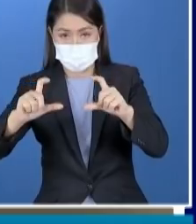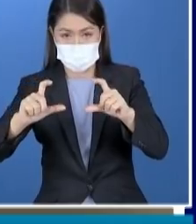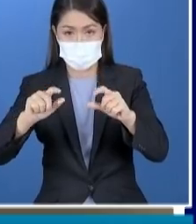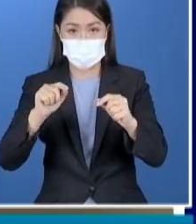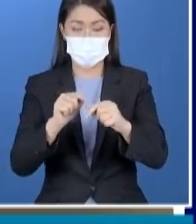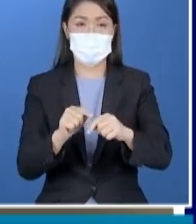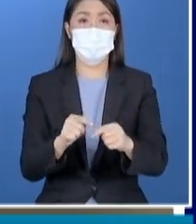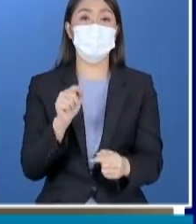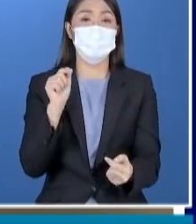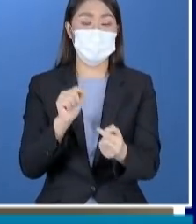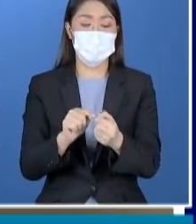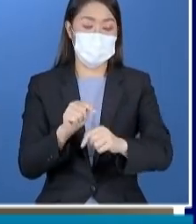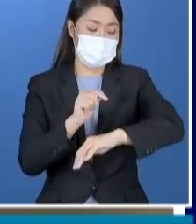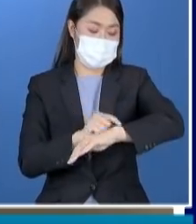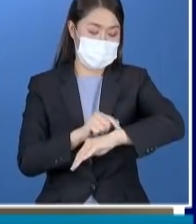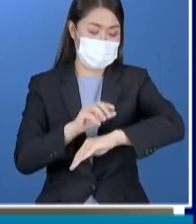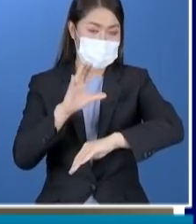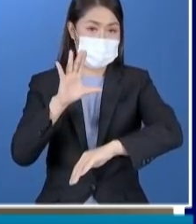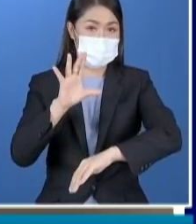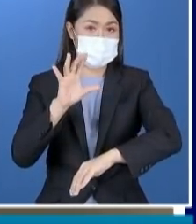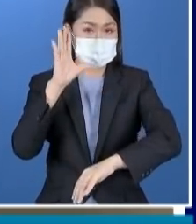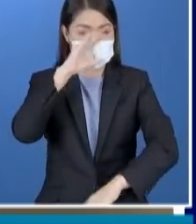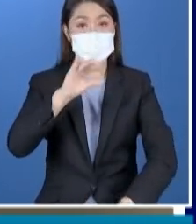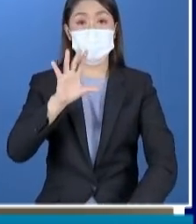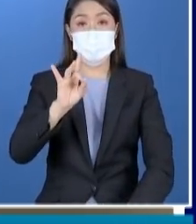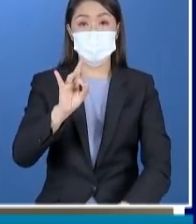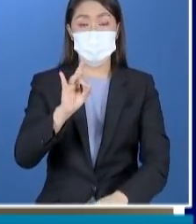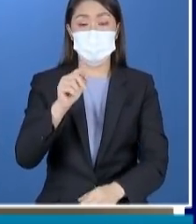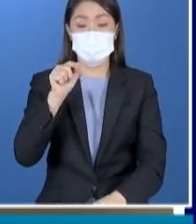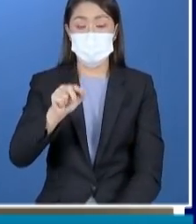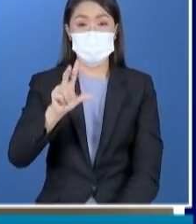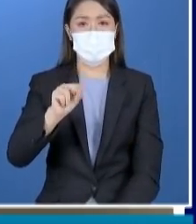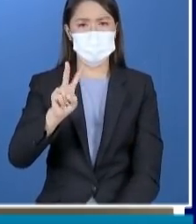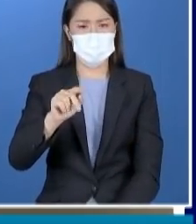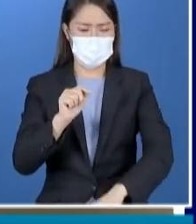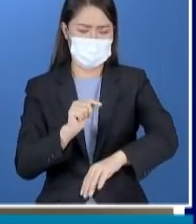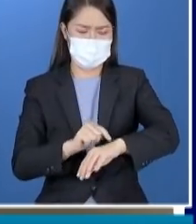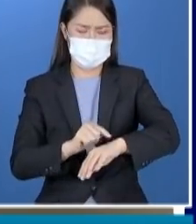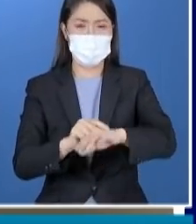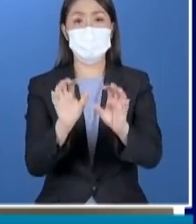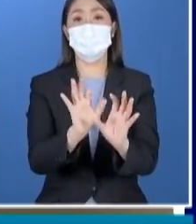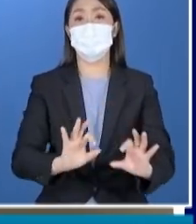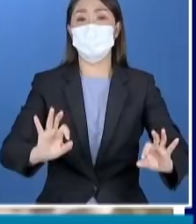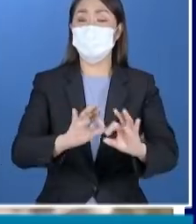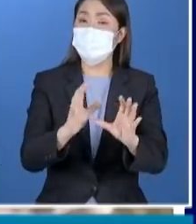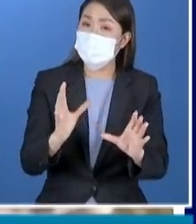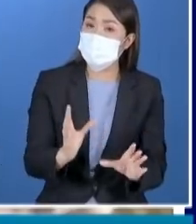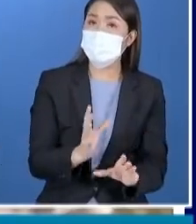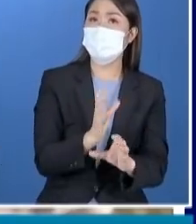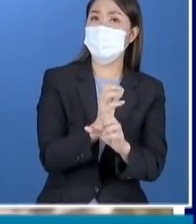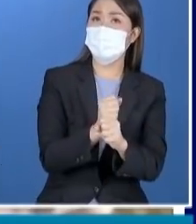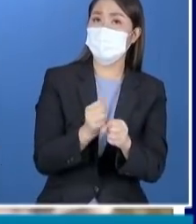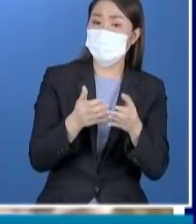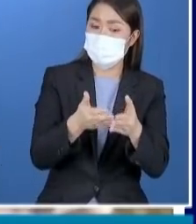8ตอนเวลา2ทุ่มครึ่งเพราะฉะนั้นเวลาอันนี้ยังเป็นเงื่อนสำคัญว่าที่สุดแล้ว